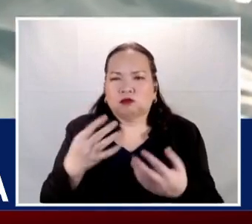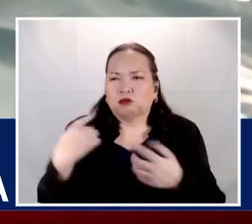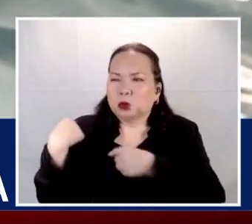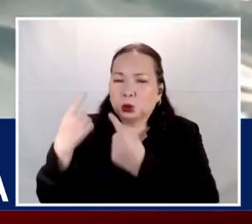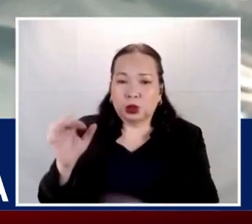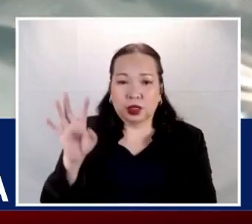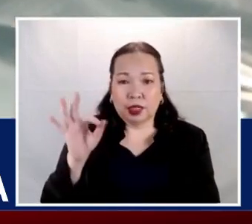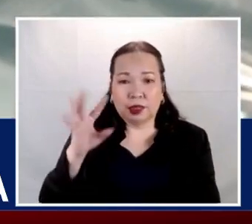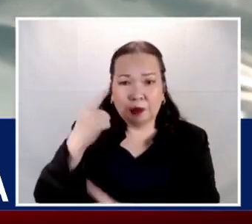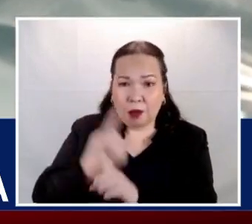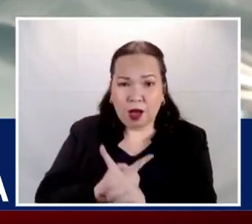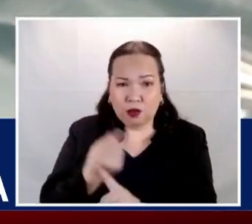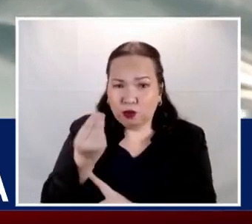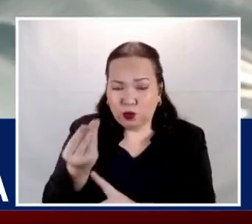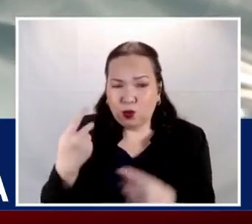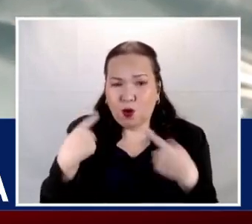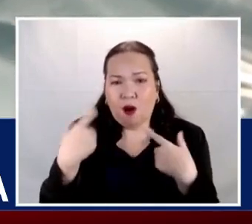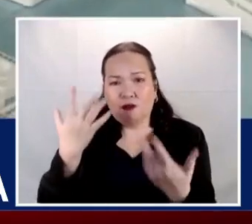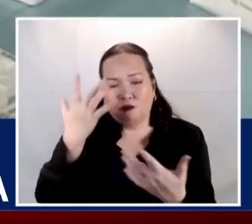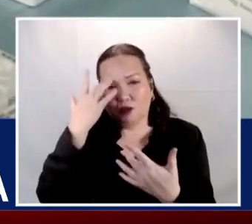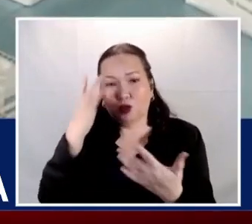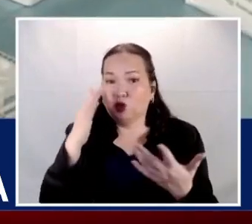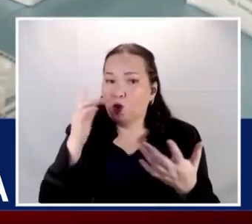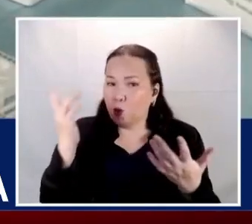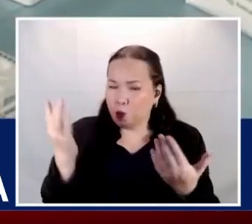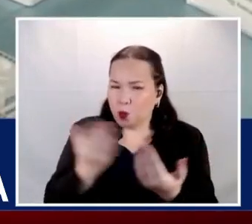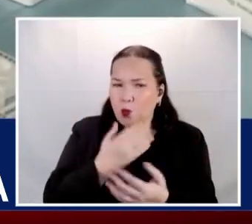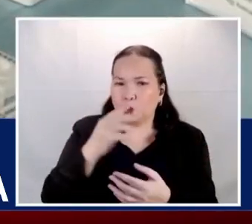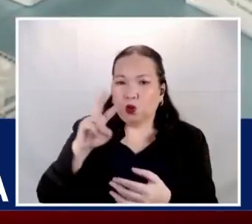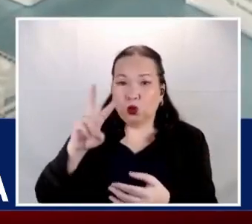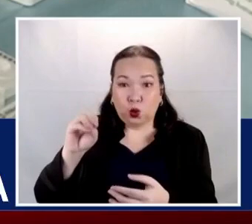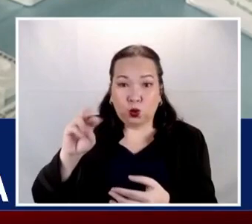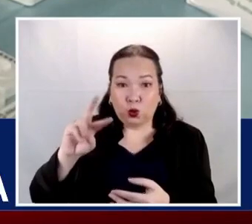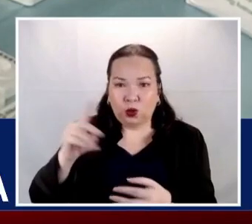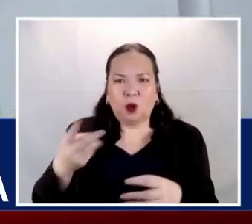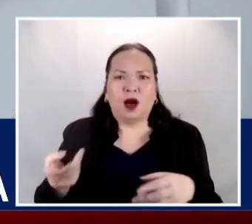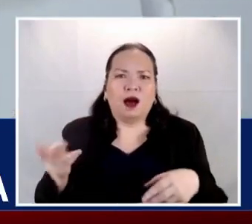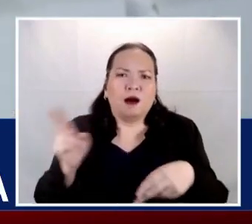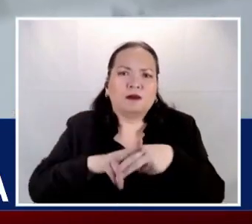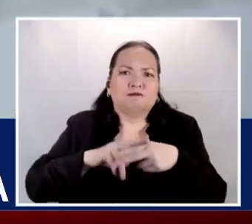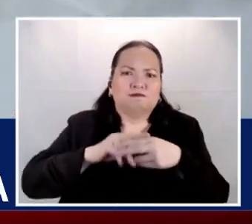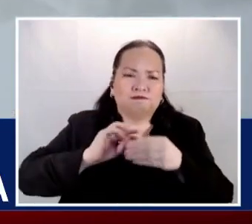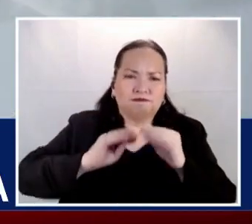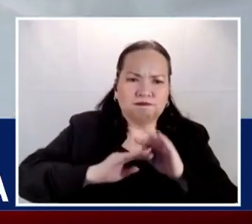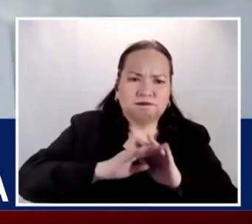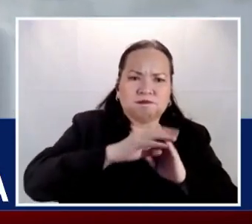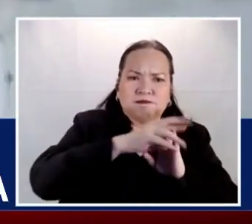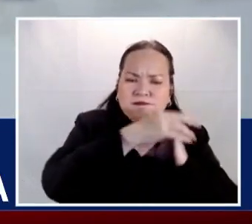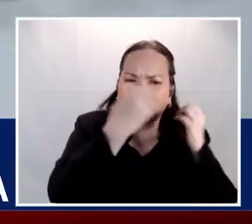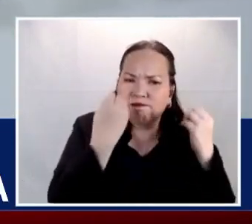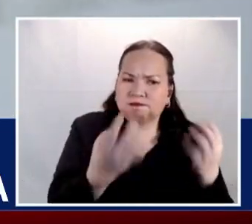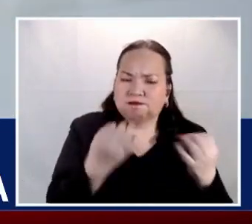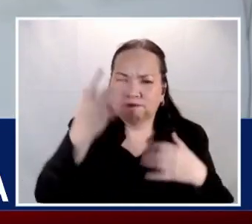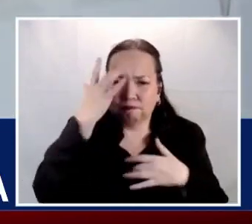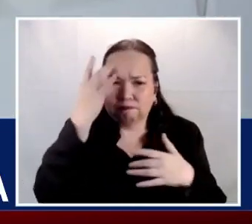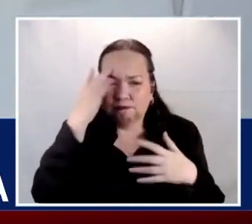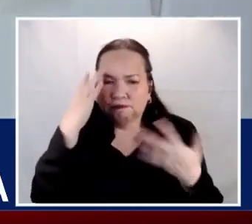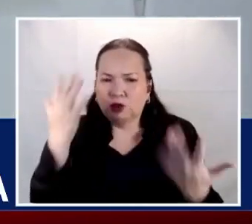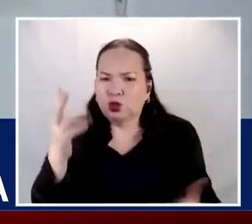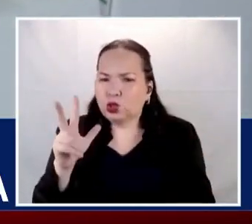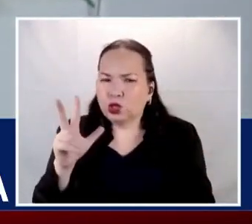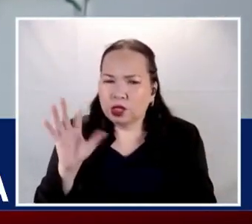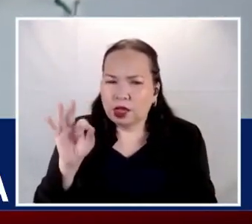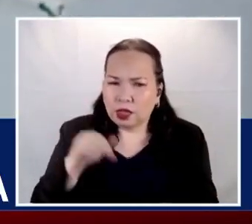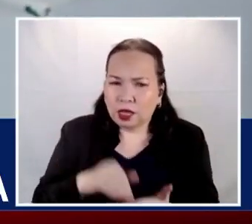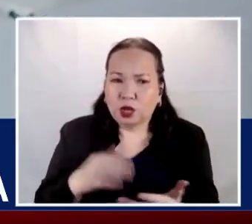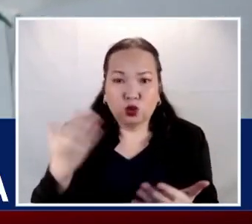buwan. Sa unang buwan ng 2022, mabilis ding dumoble ang bilang na nagkakasakit. Higit 39,000 na